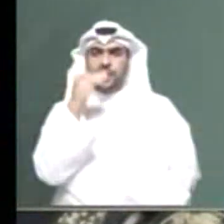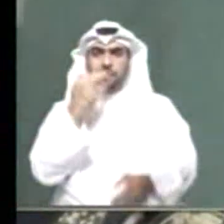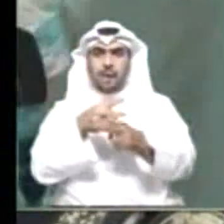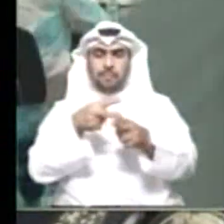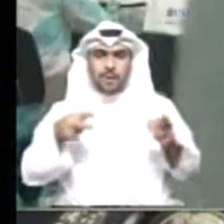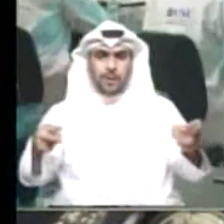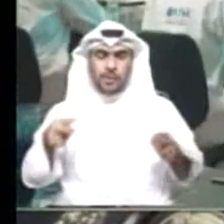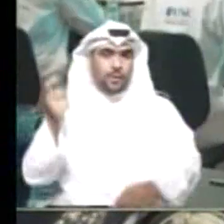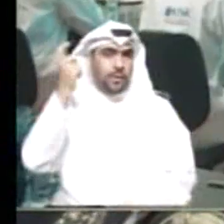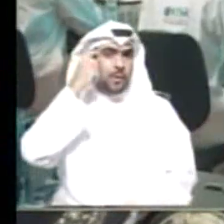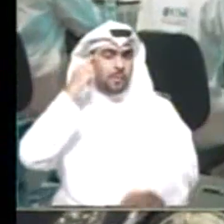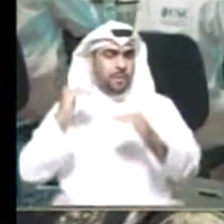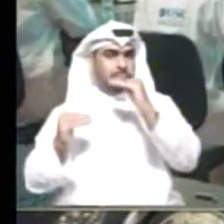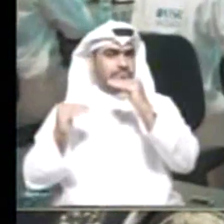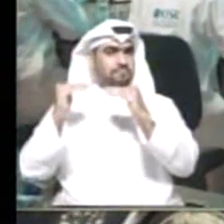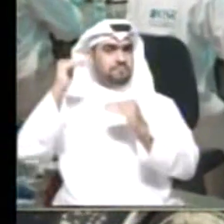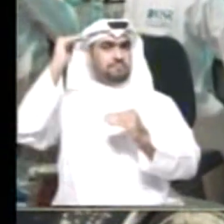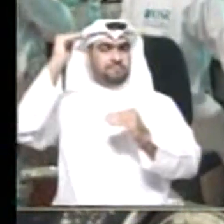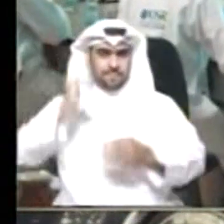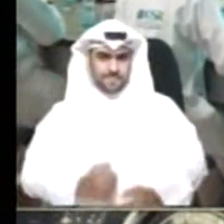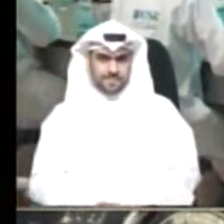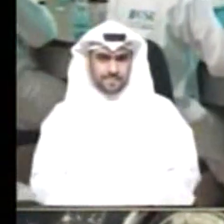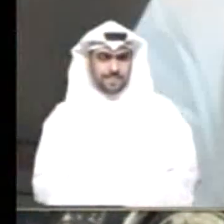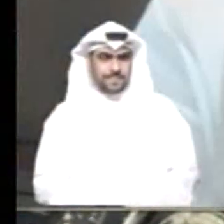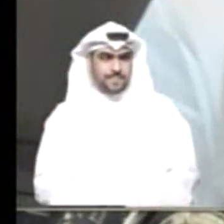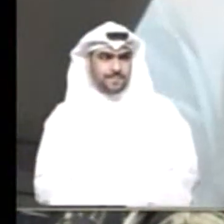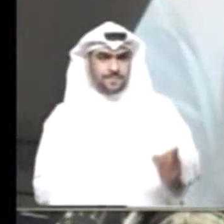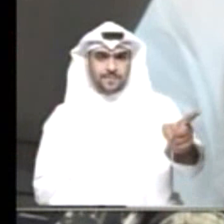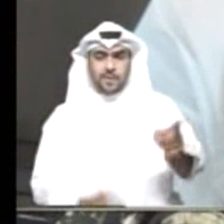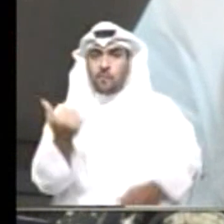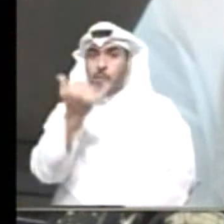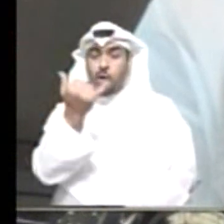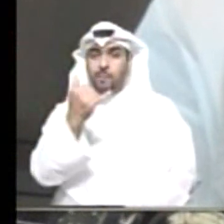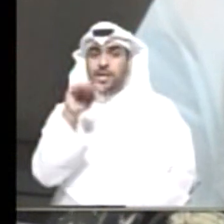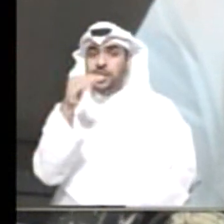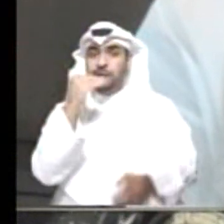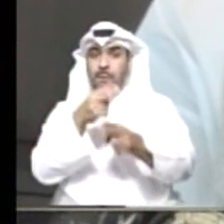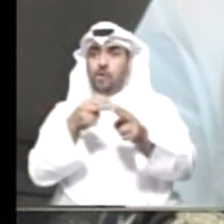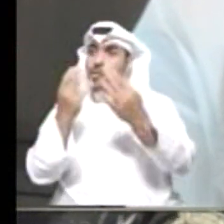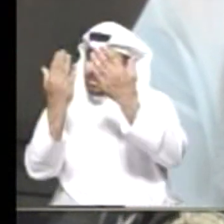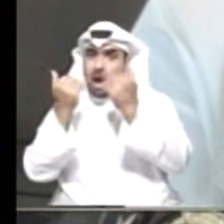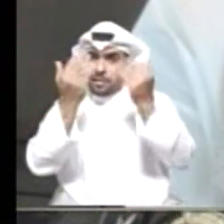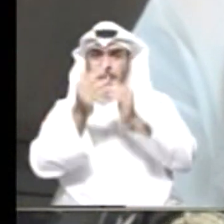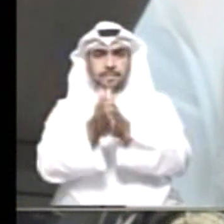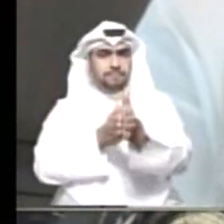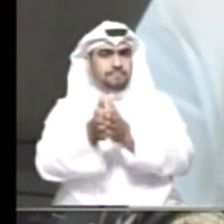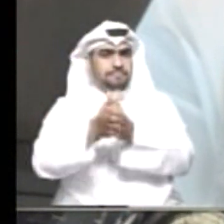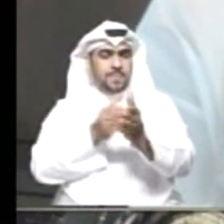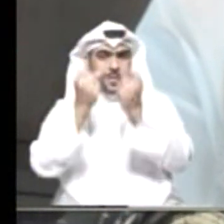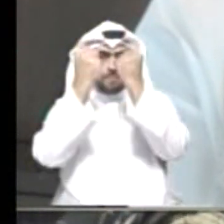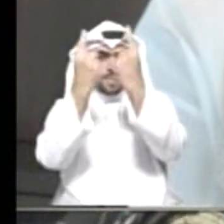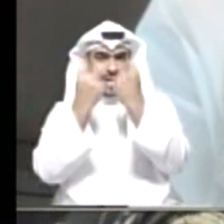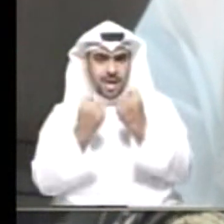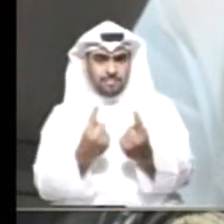قدراتهم وساعدتهم للوصول إلى غايتهم. تشجيع أبناء الكويت على ممارسة البحث العلمي، وهذا موجود في